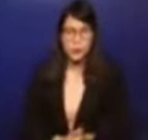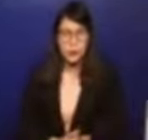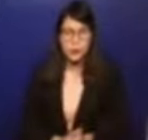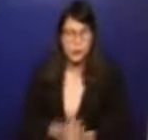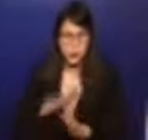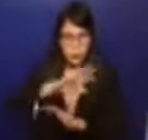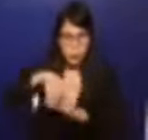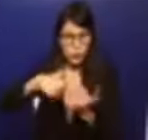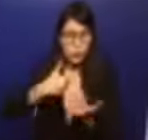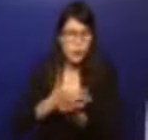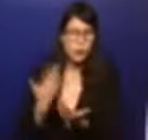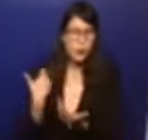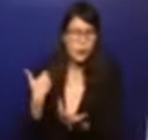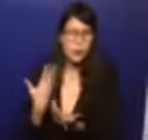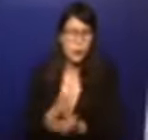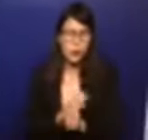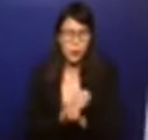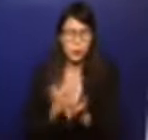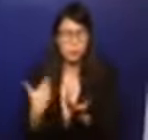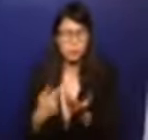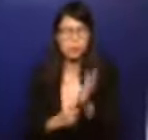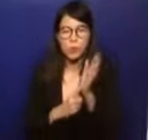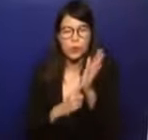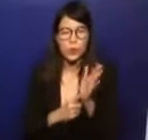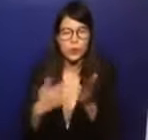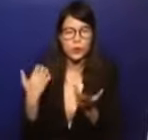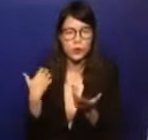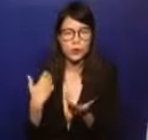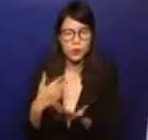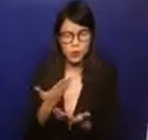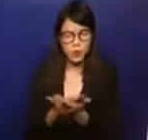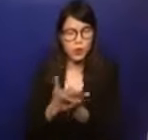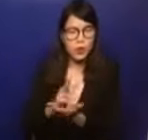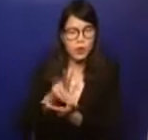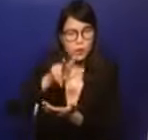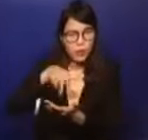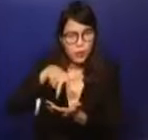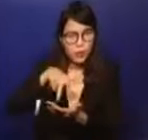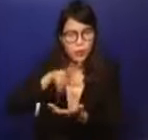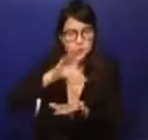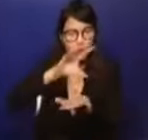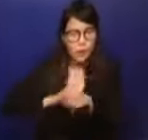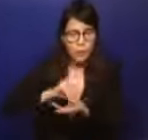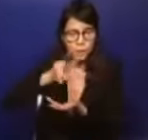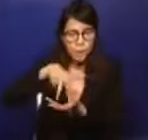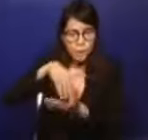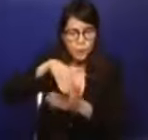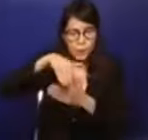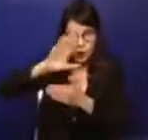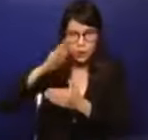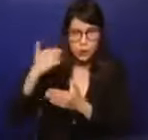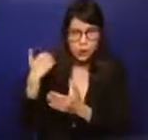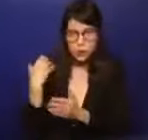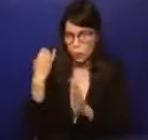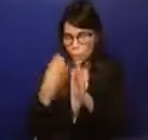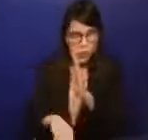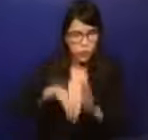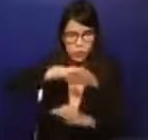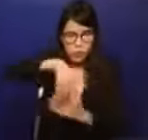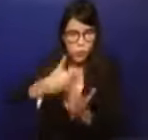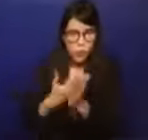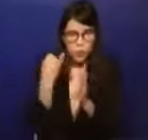นจะมีข้อยกเว้นการรับประโยชน์ที่เกิน 3,000 บาทของเจ้าหน้าที่รัฐนะคะถือว่าผิดทุกกรณี